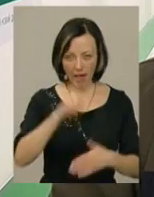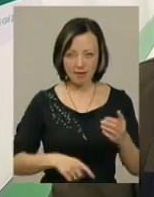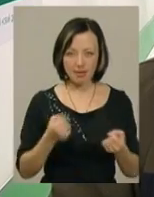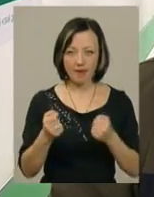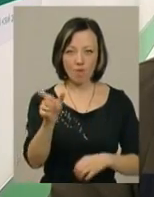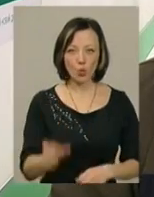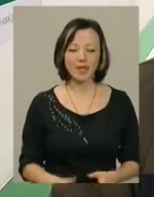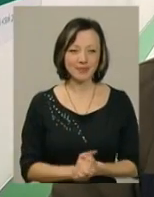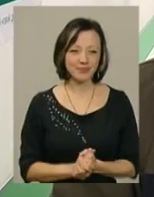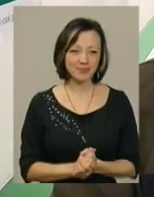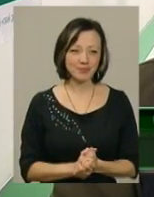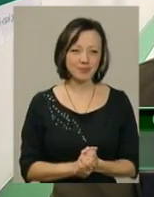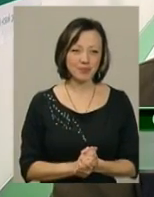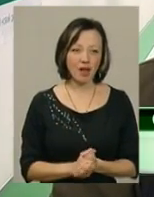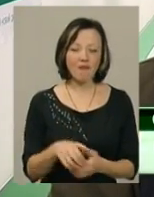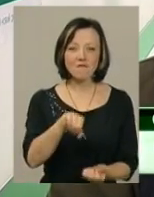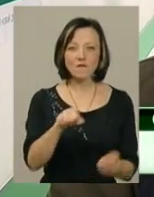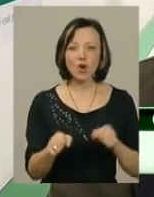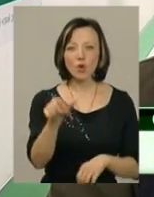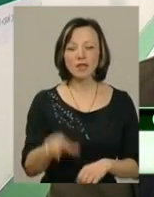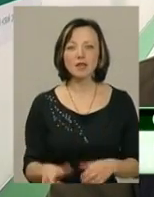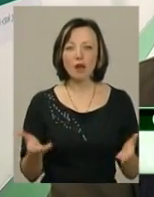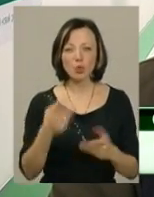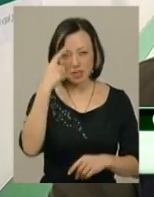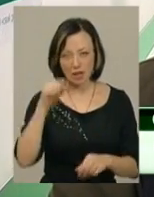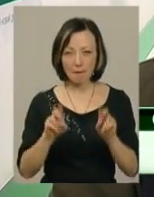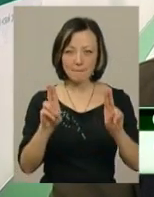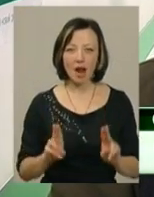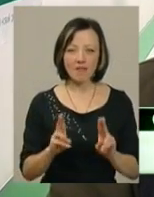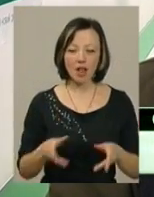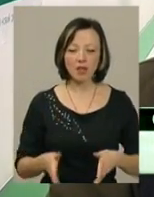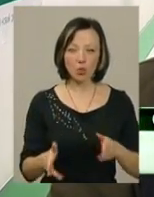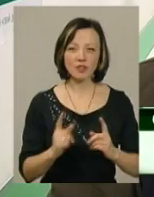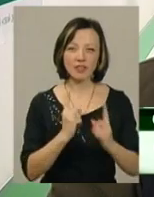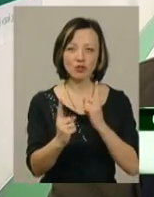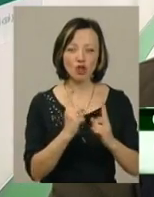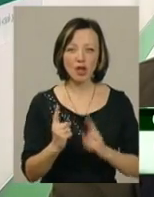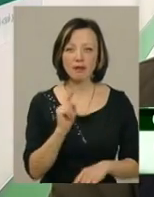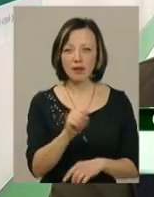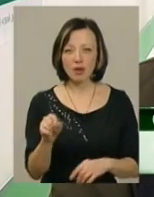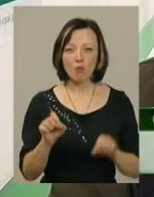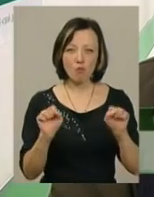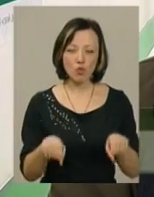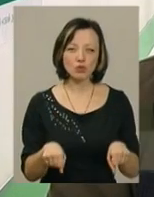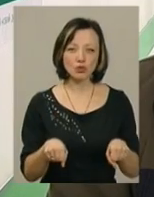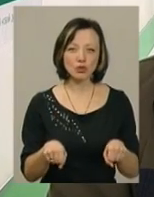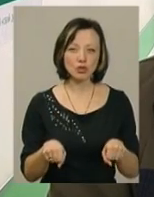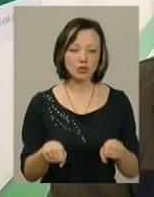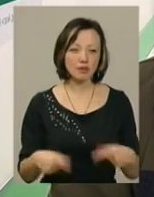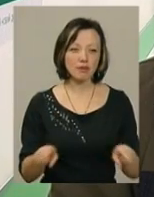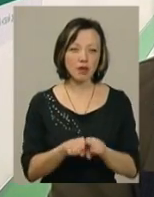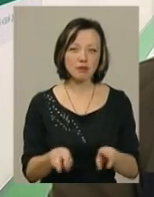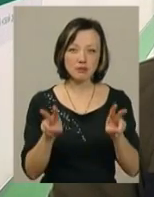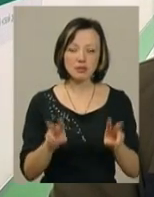водій». Наверно, тут водитель, який знає правила дорожнього движення, їх, можна так сказати,